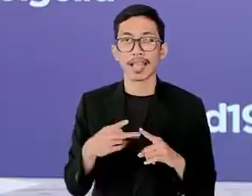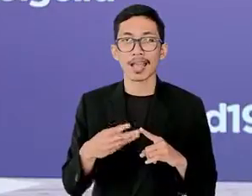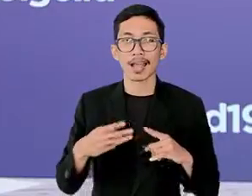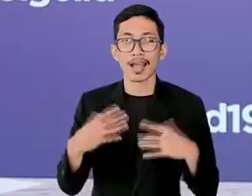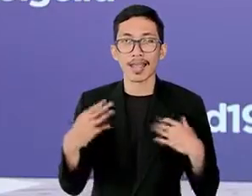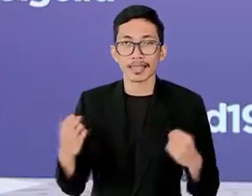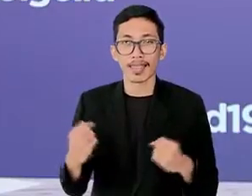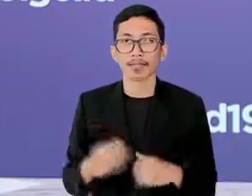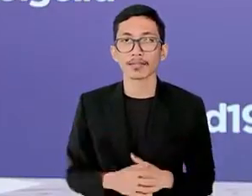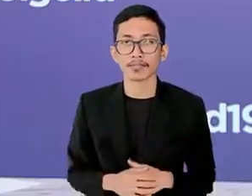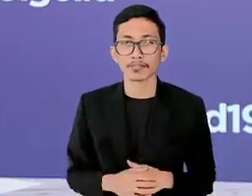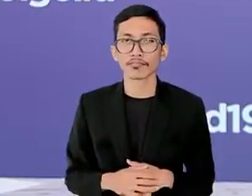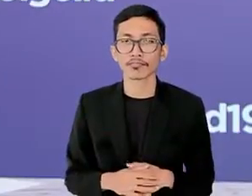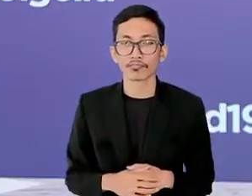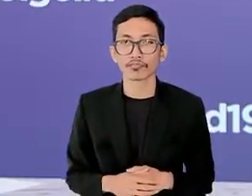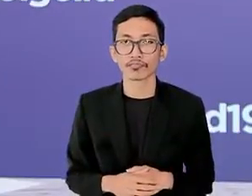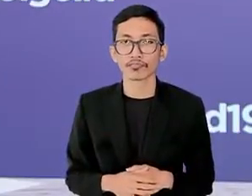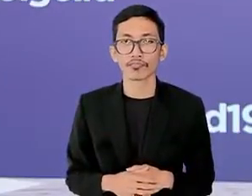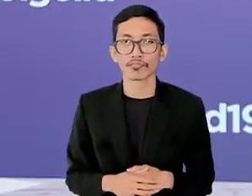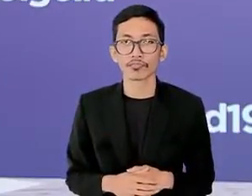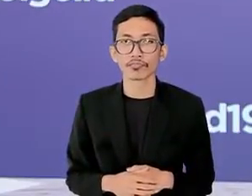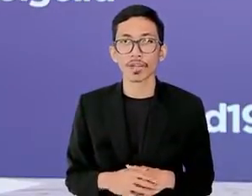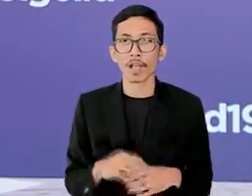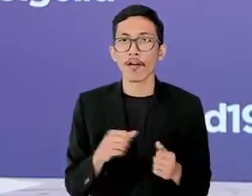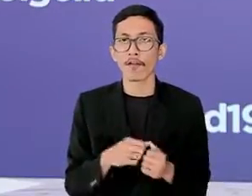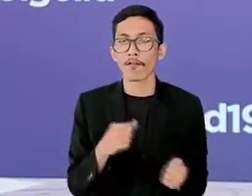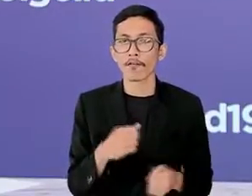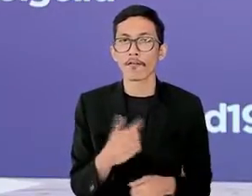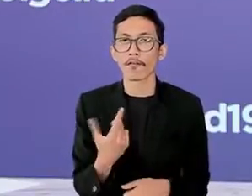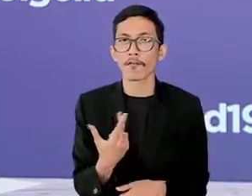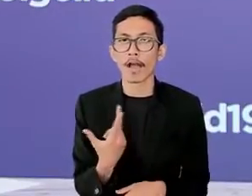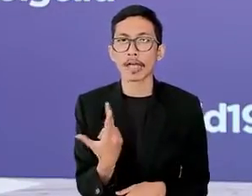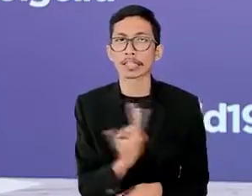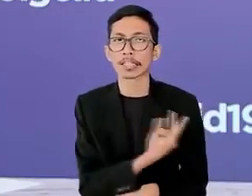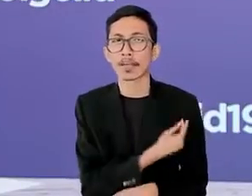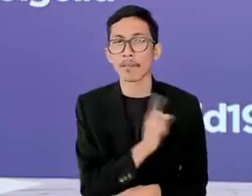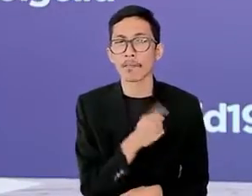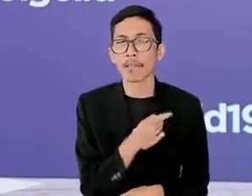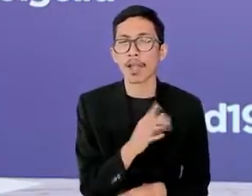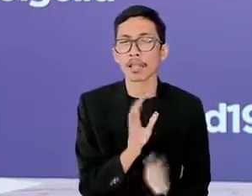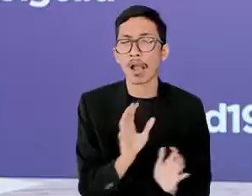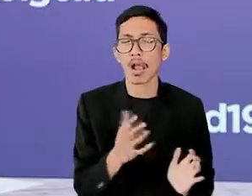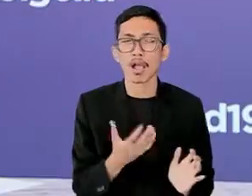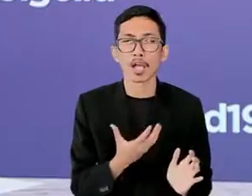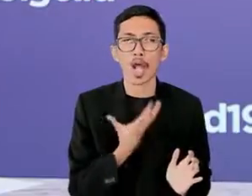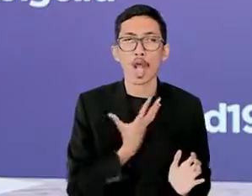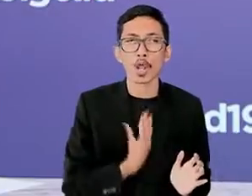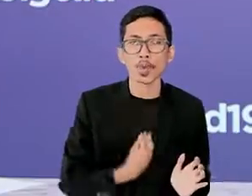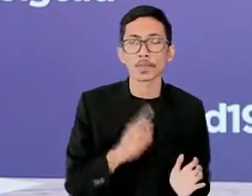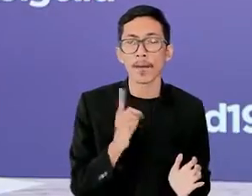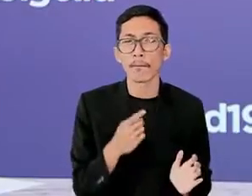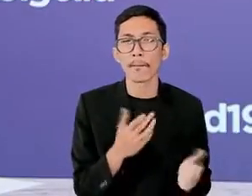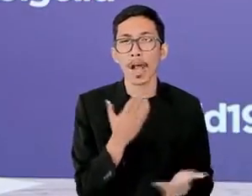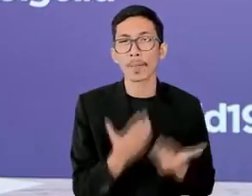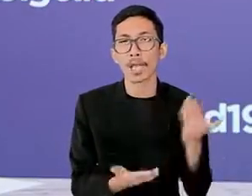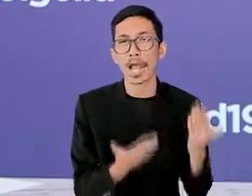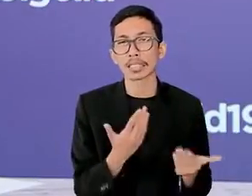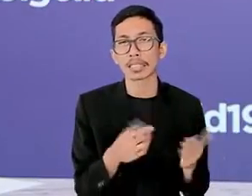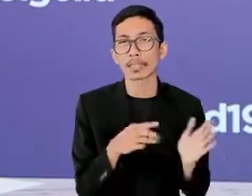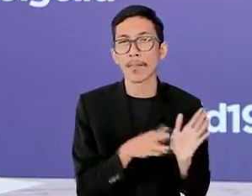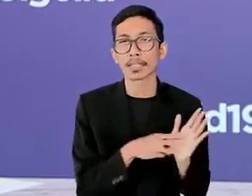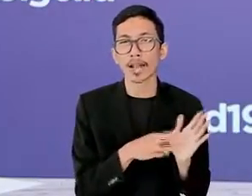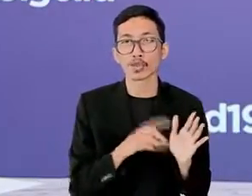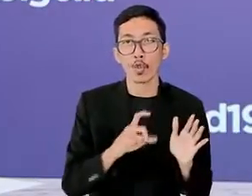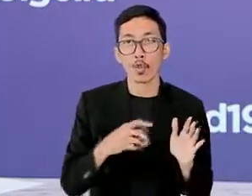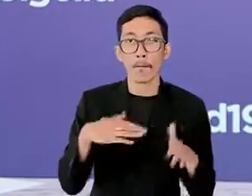kartu vaksin sebagai syarat administrasi menanggapi keluhan terkait aplikasi tersebut karena bermasalah saat proses